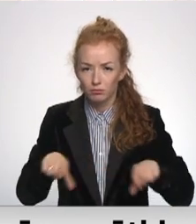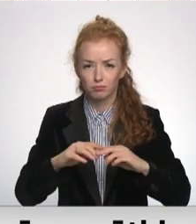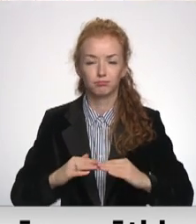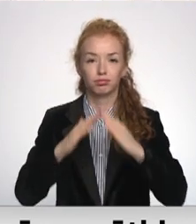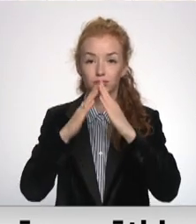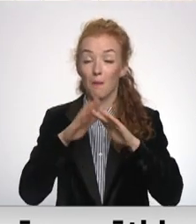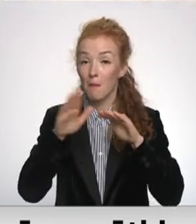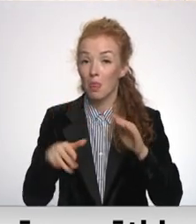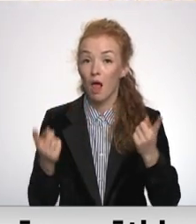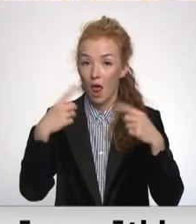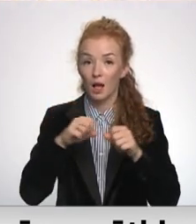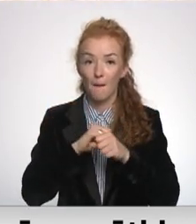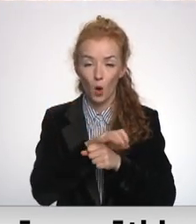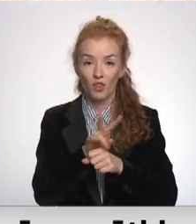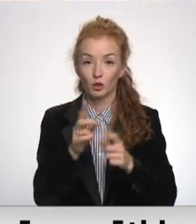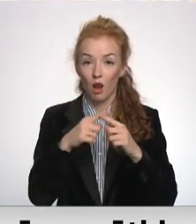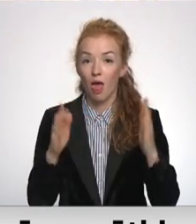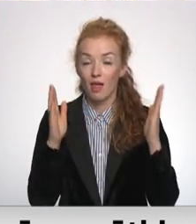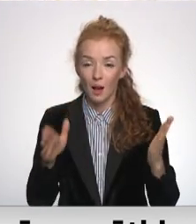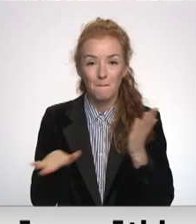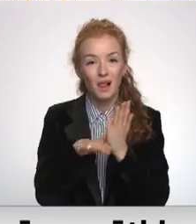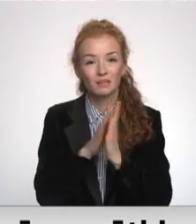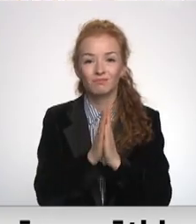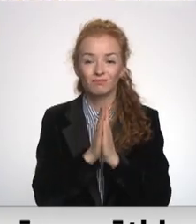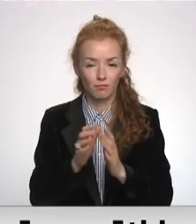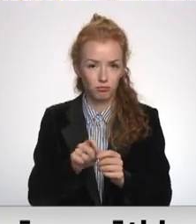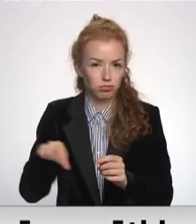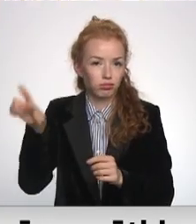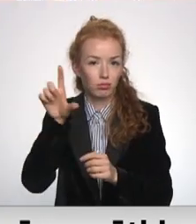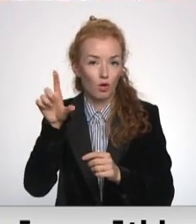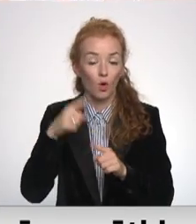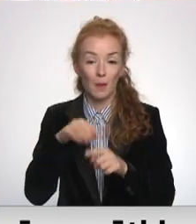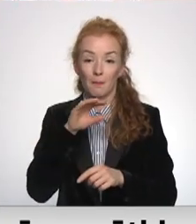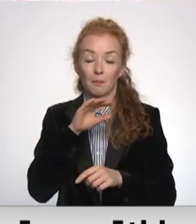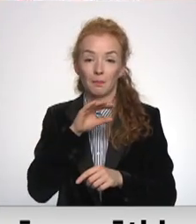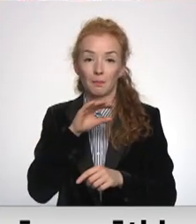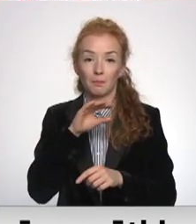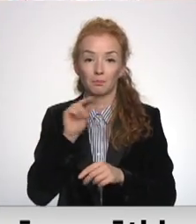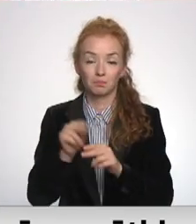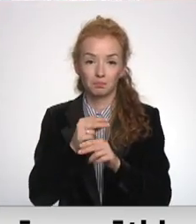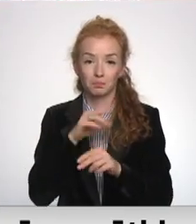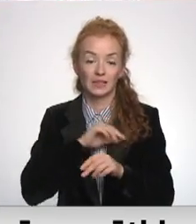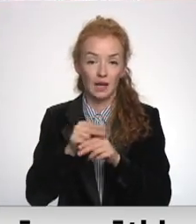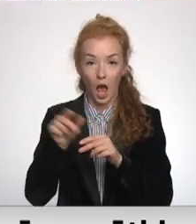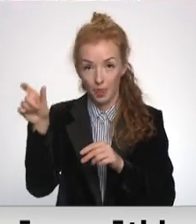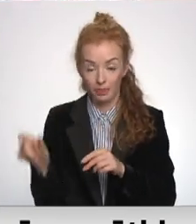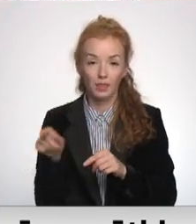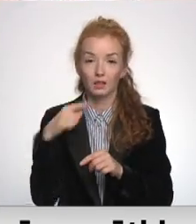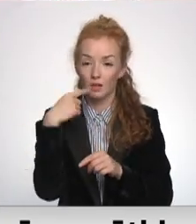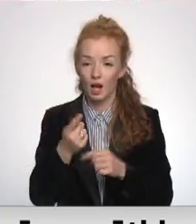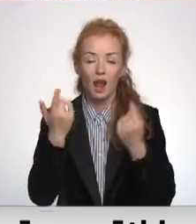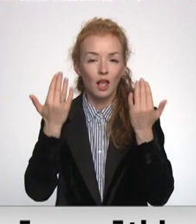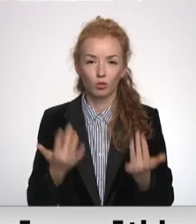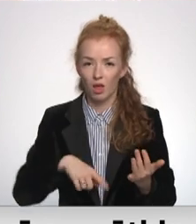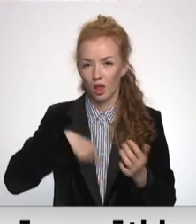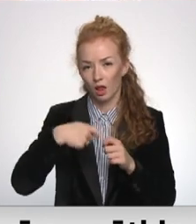gados pandēmijas laikā pieprasījums pēc palīdzības pieaudzis. Psihiatrs Nikita Bezbarodovs norāda, ka ilgtermiņa sekas vēl redzēsim,